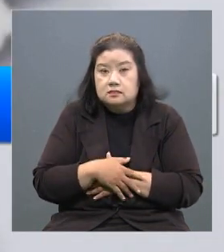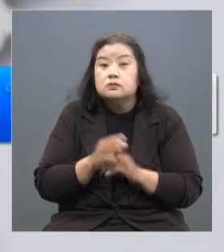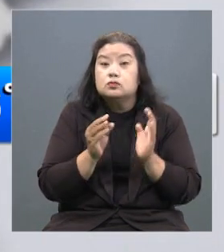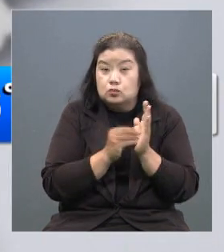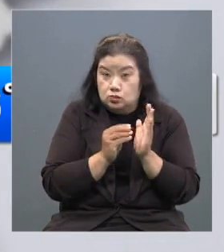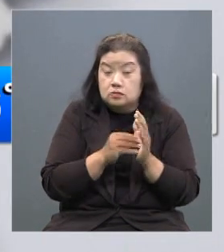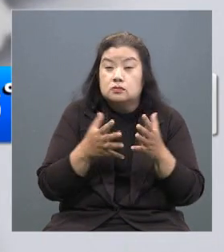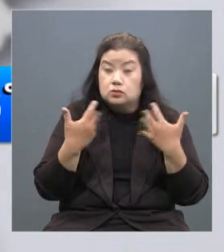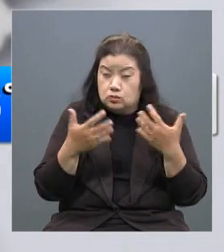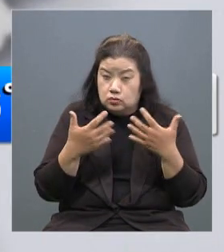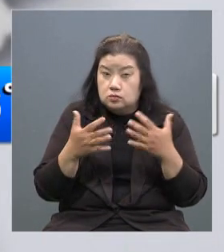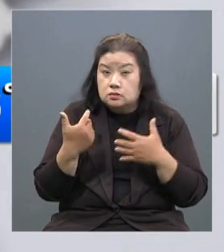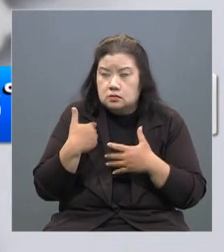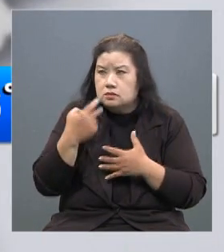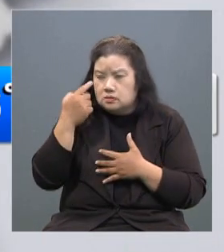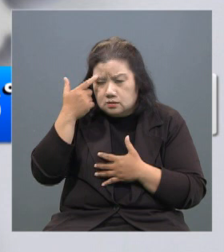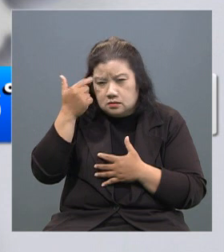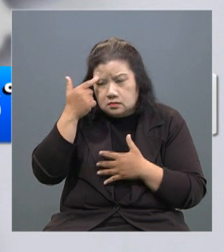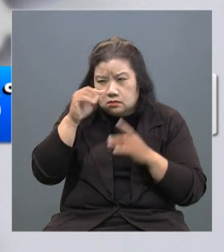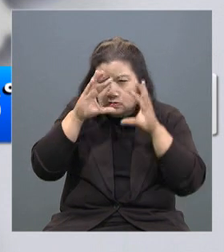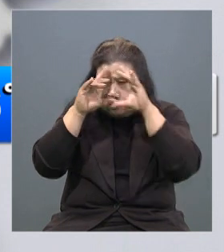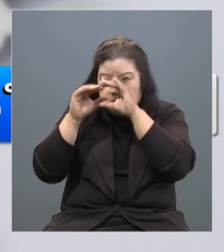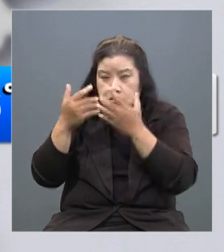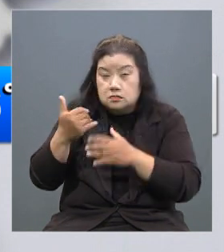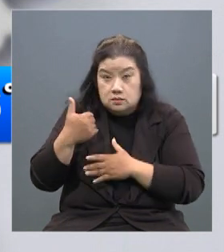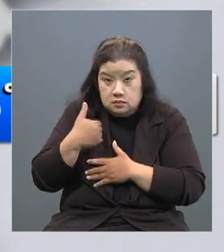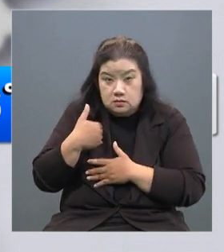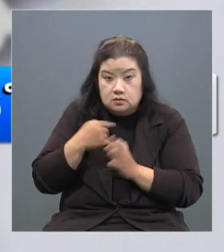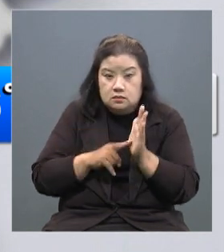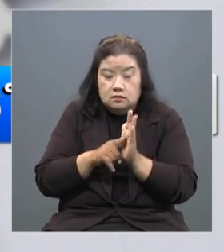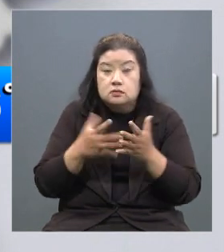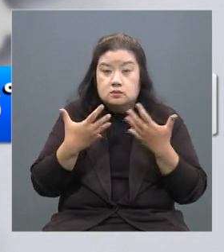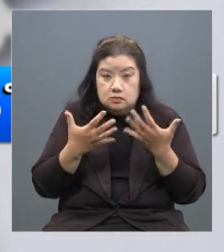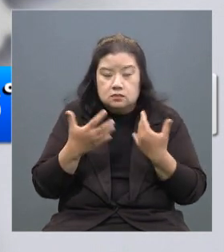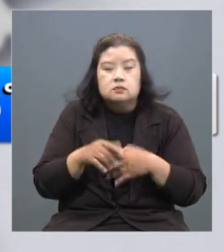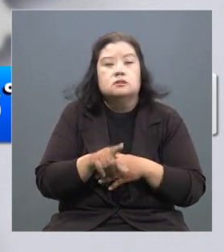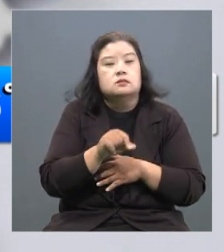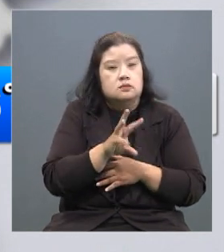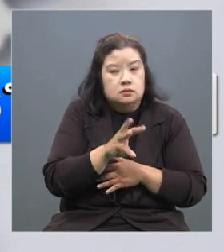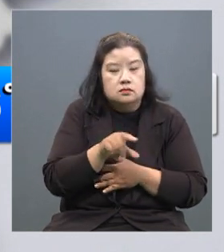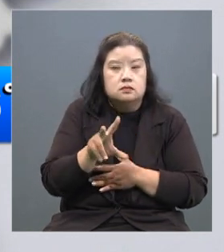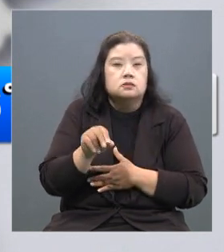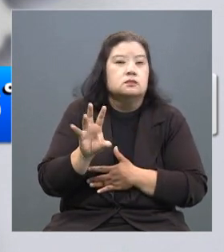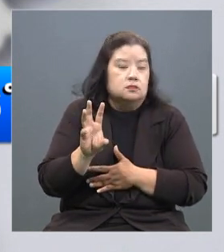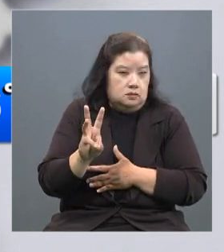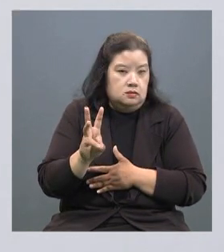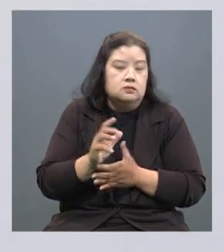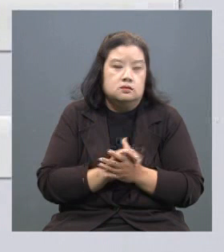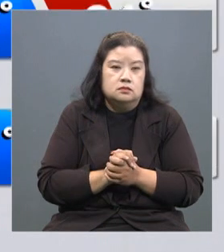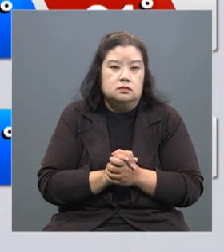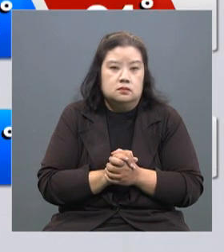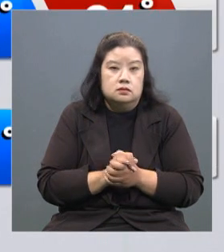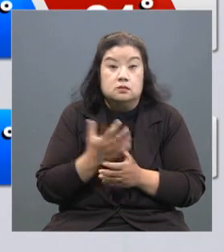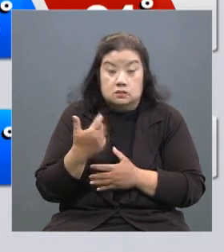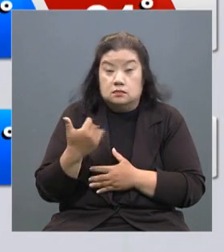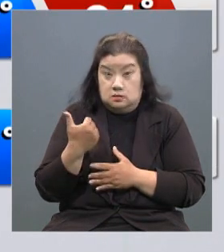ครอากาศร้อนและมีฟ้าหลัวอุณหภูมิขยับขึ้นมาอยู่ระหว่าง 26-36 องศาเซลเซียส